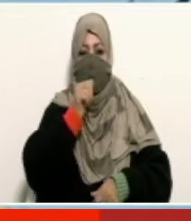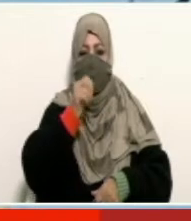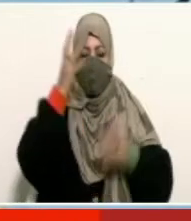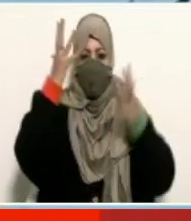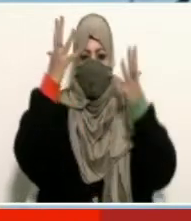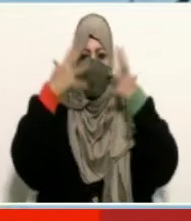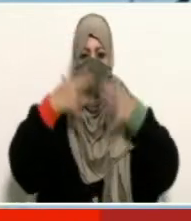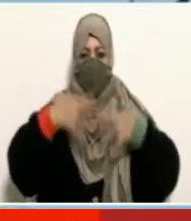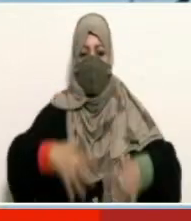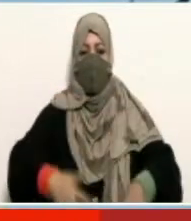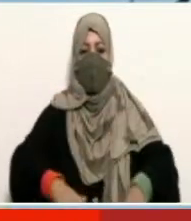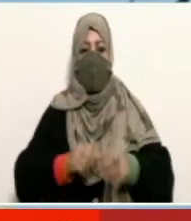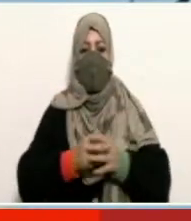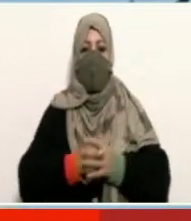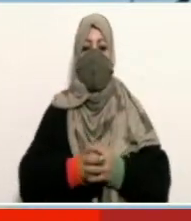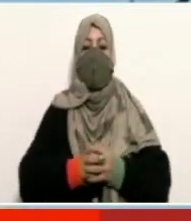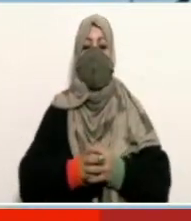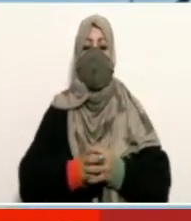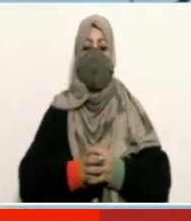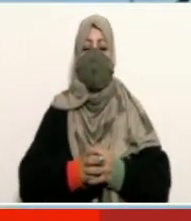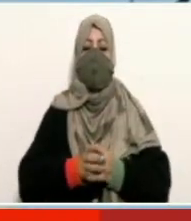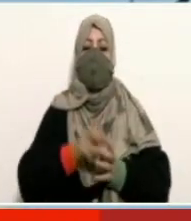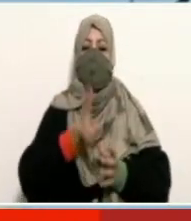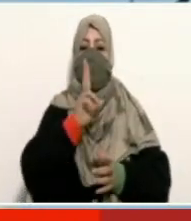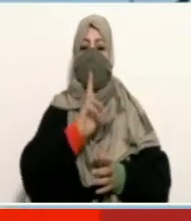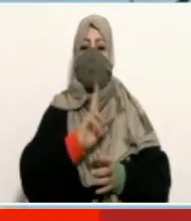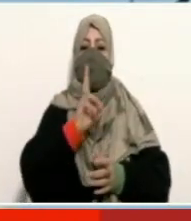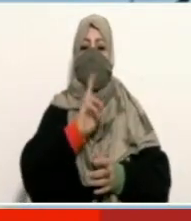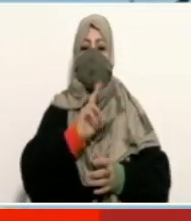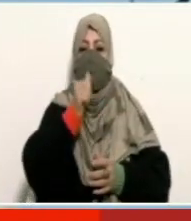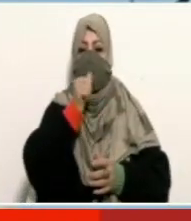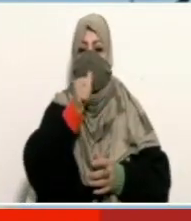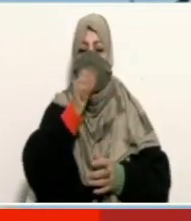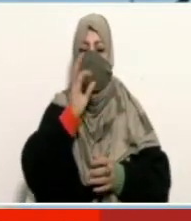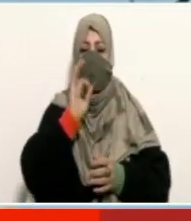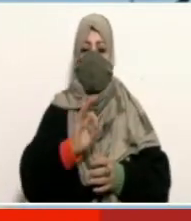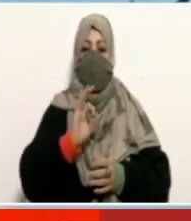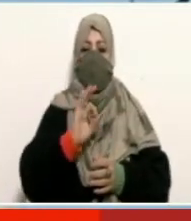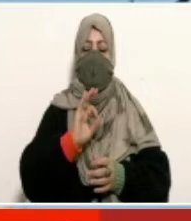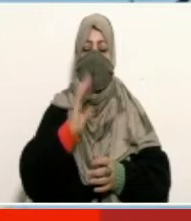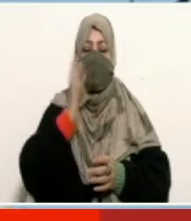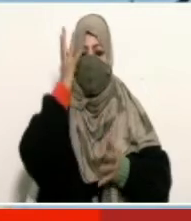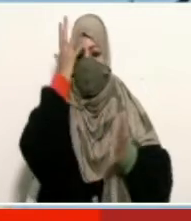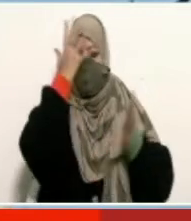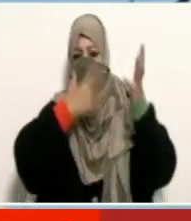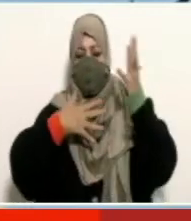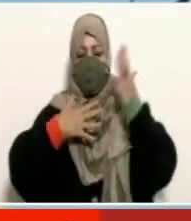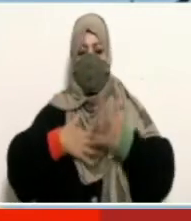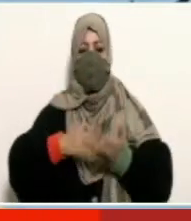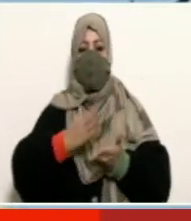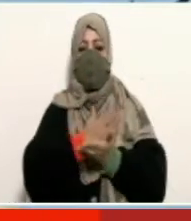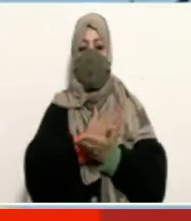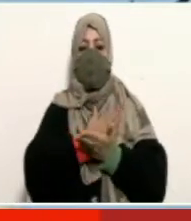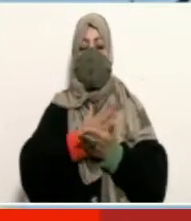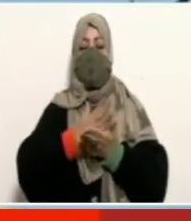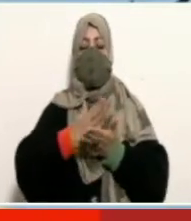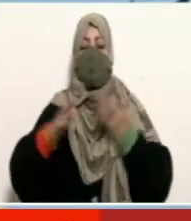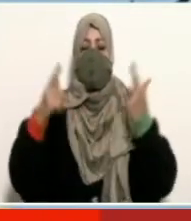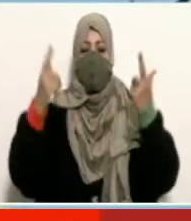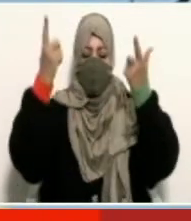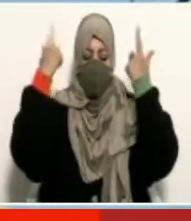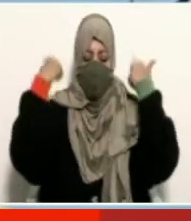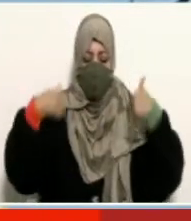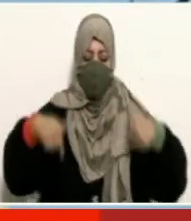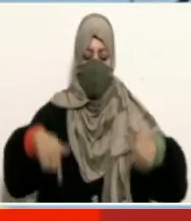طهور يعني، هذا يغسل به ظاهر جسده، فهذا هو الغسل